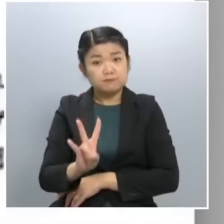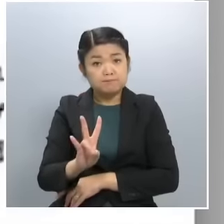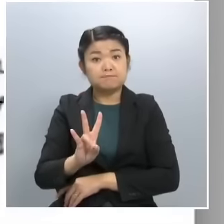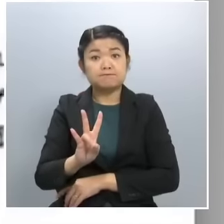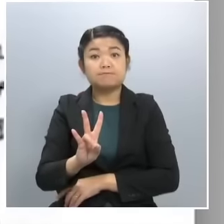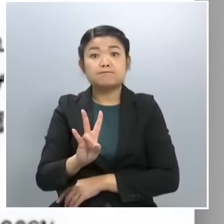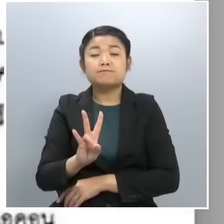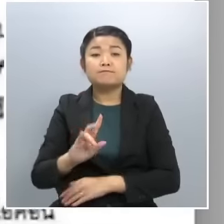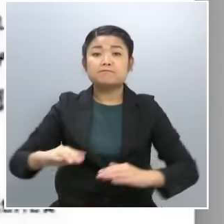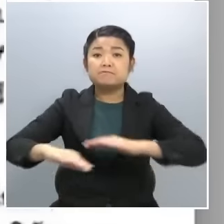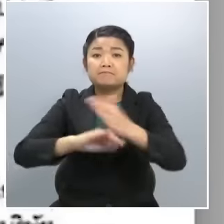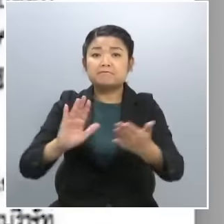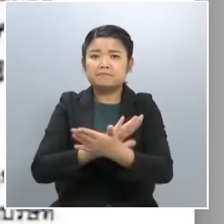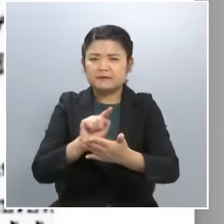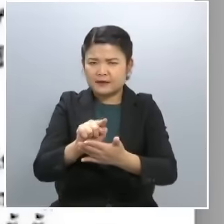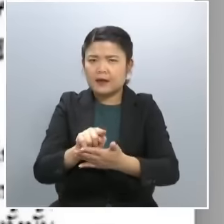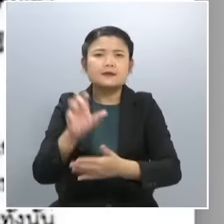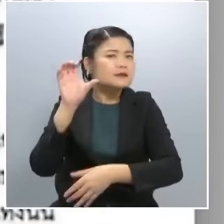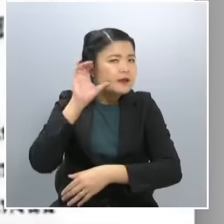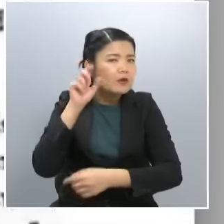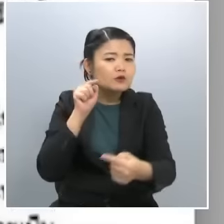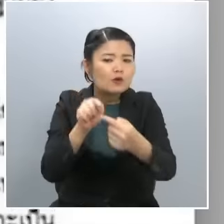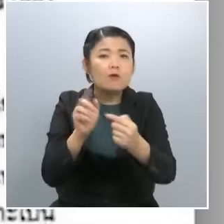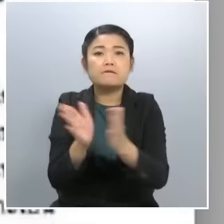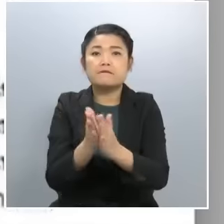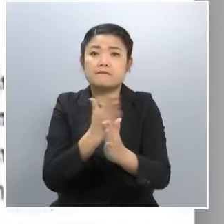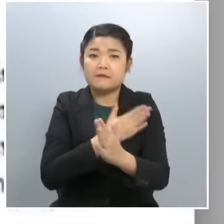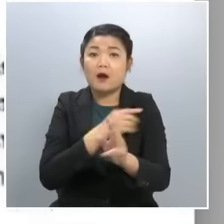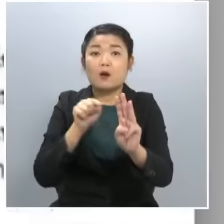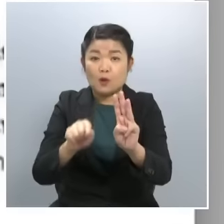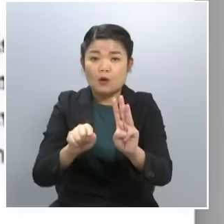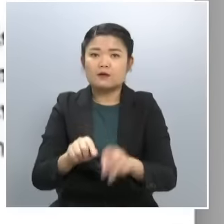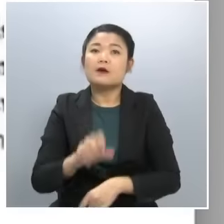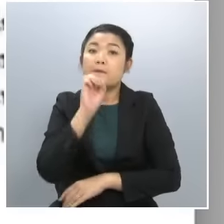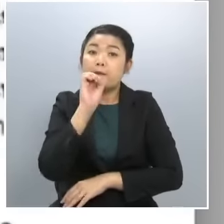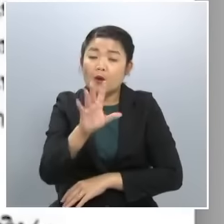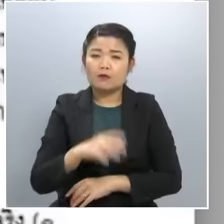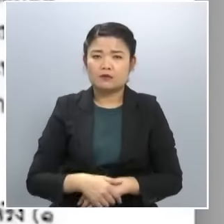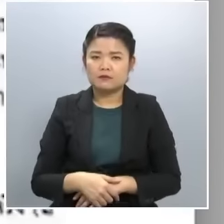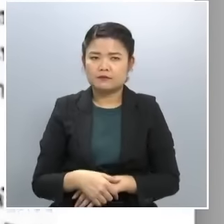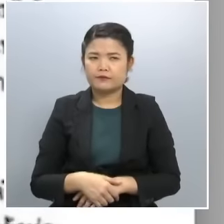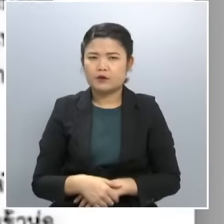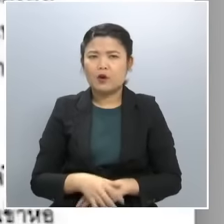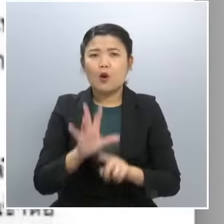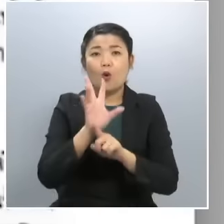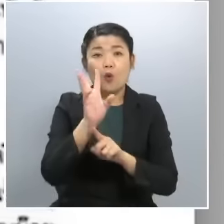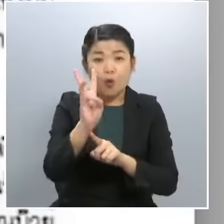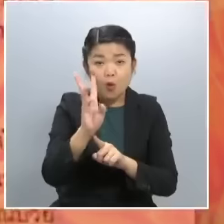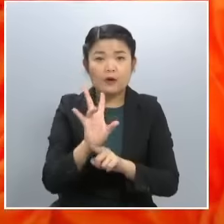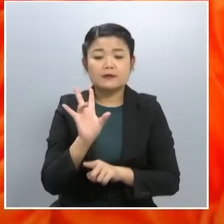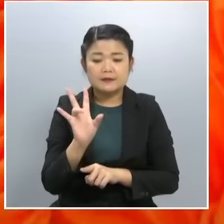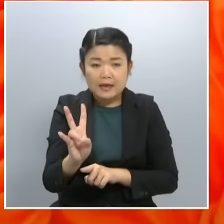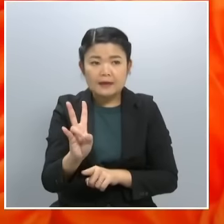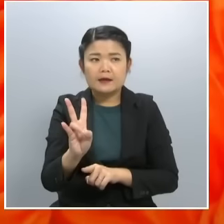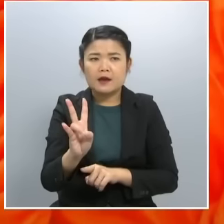นี้ซึ่งทำให้ชื่อว่าเป็นท่านวอหรือไม่ประการใดเขียนว่าหนุ่มข้อ 6กับข้อ 7มันเลยการวิพากษ์